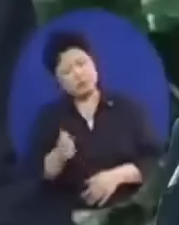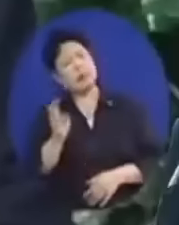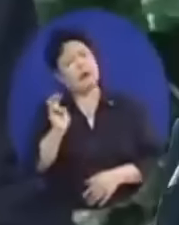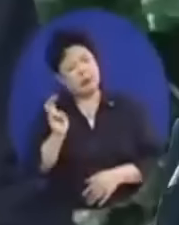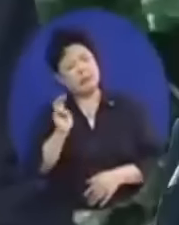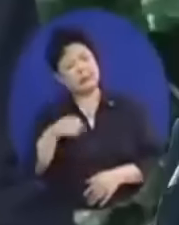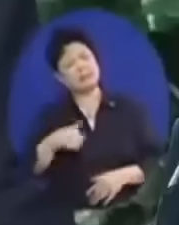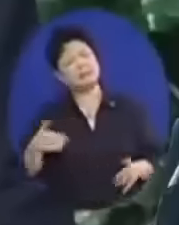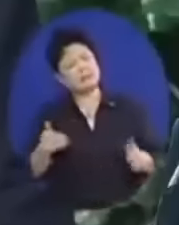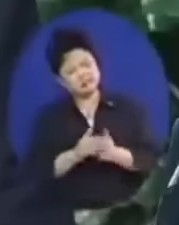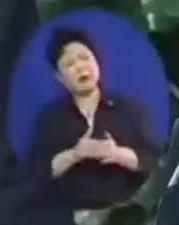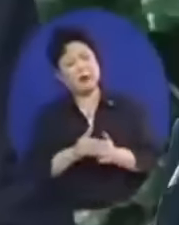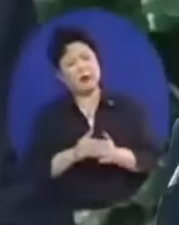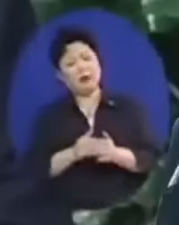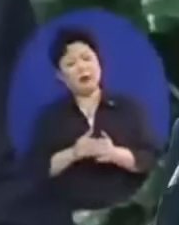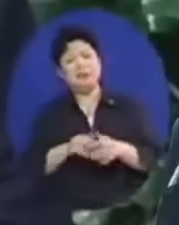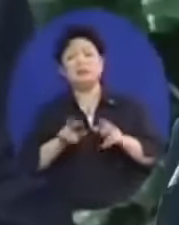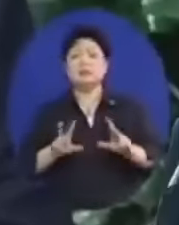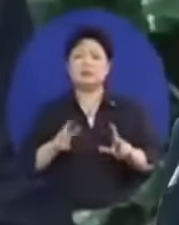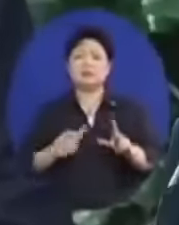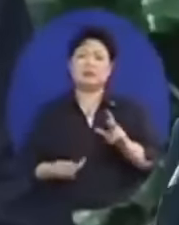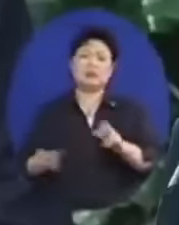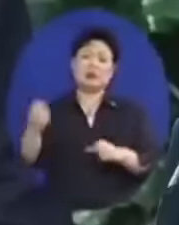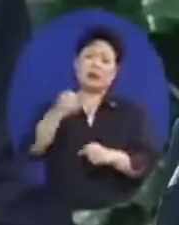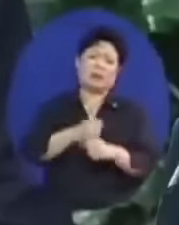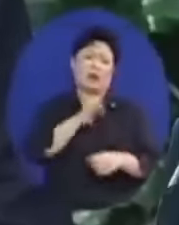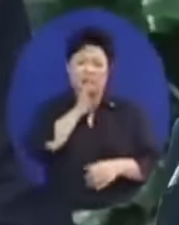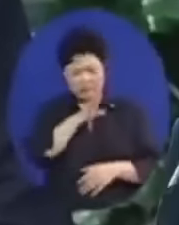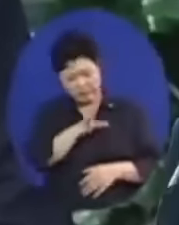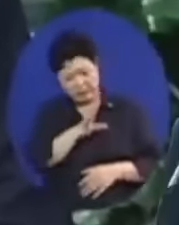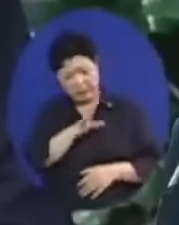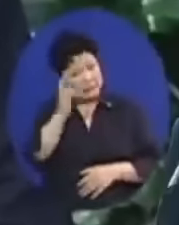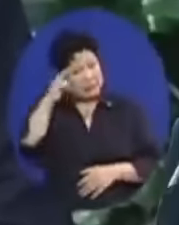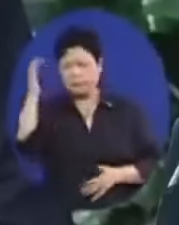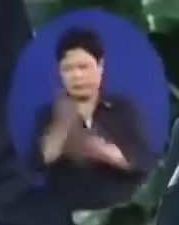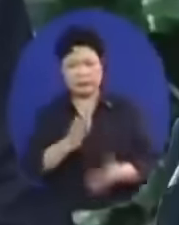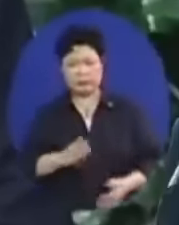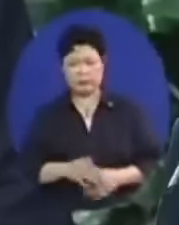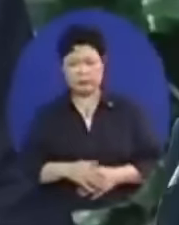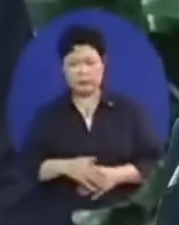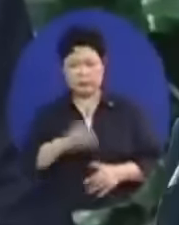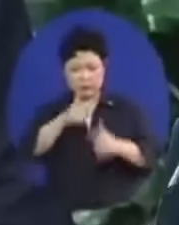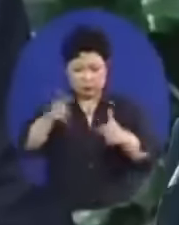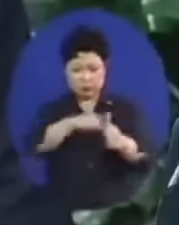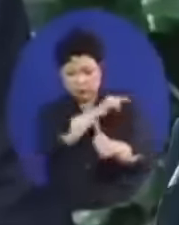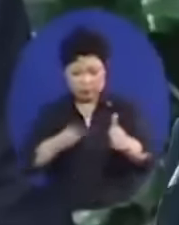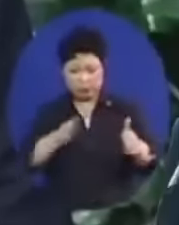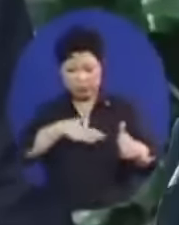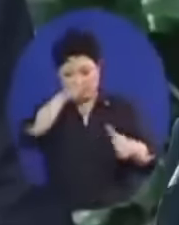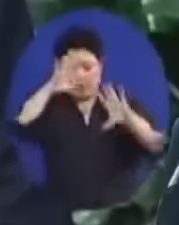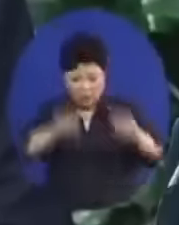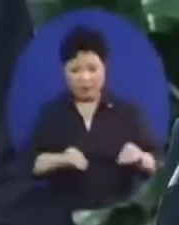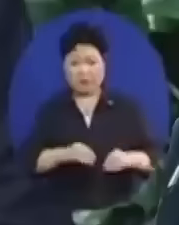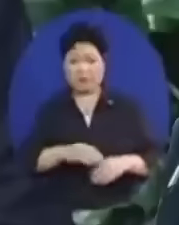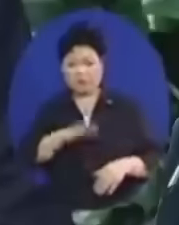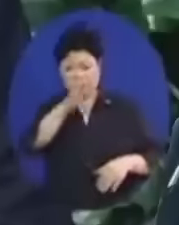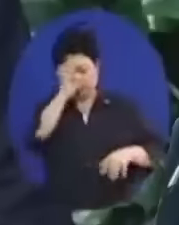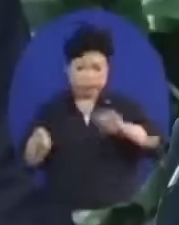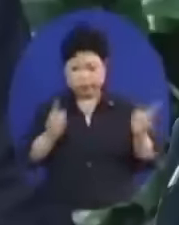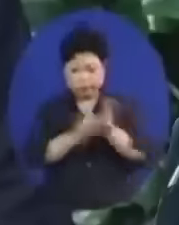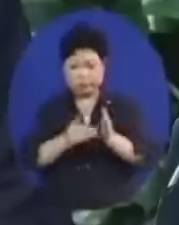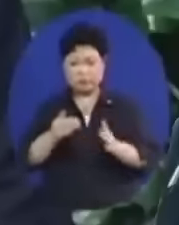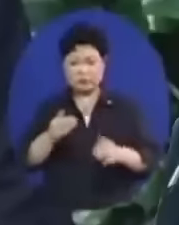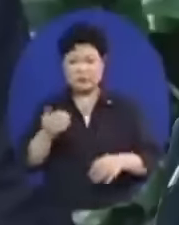이제는 끝장이 났는가 보다 이제는 일어나지 못하겠구나 그렇게 생각하면 안 돼요. 제가 채찍에 맞으므로 난 나은 사람이다. 그것이